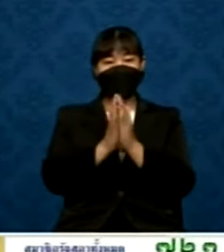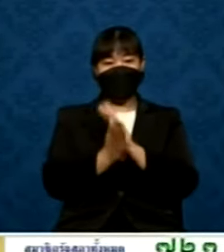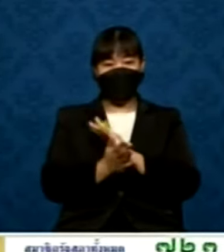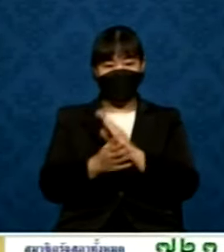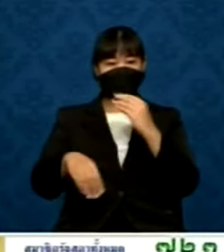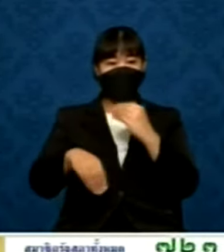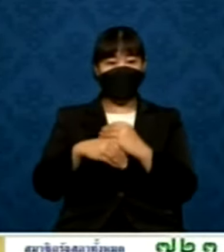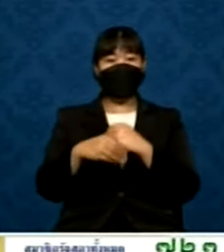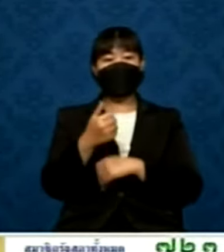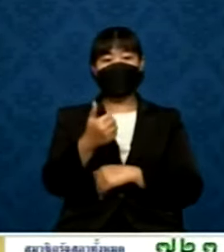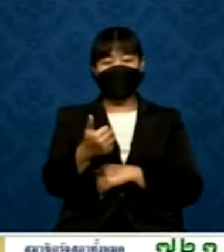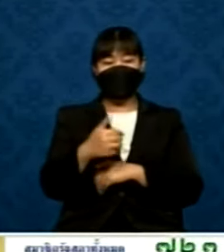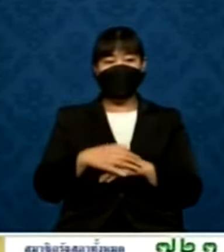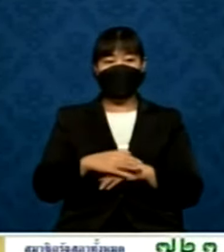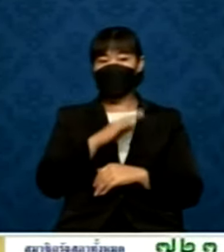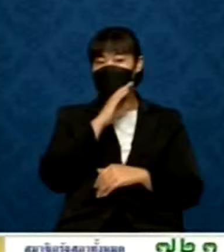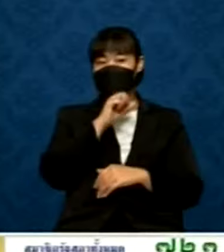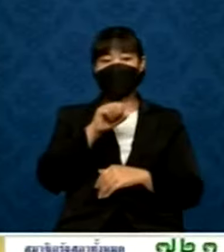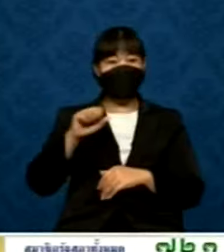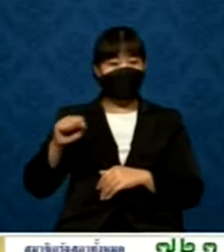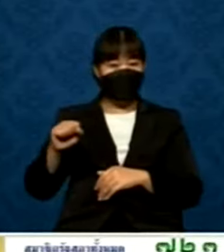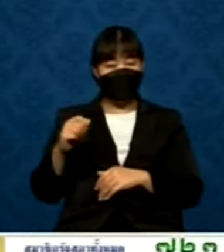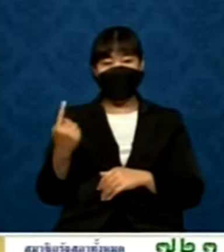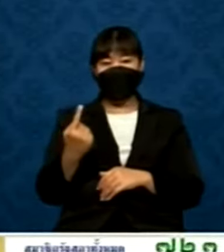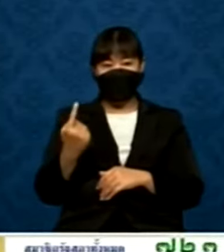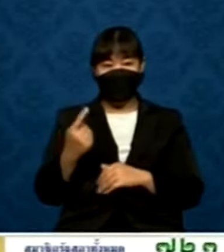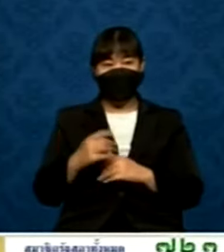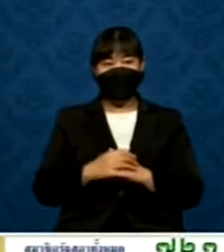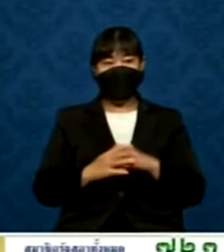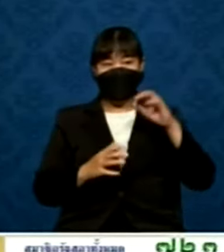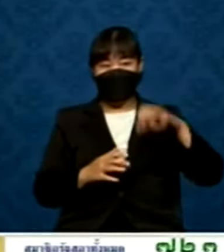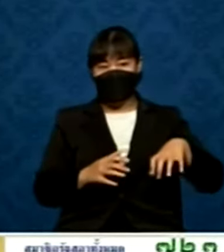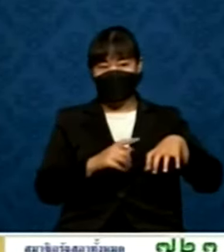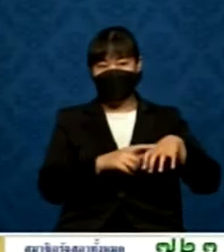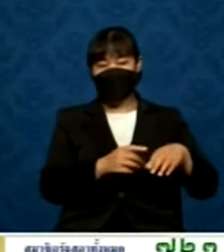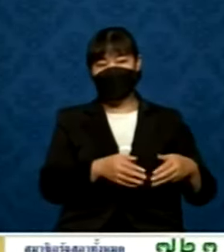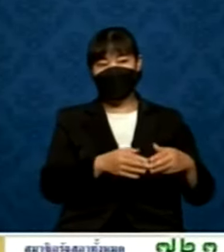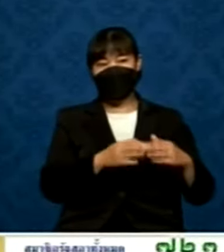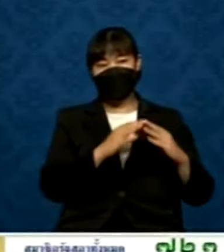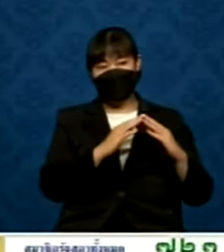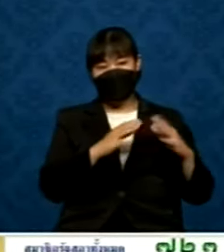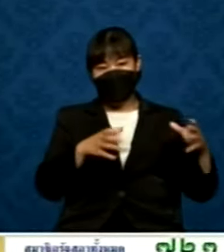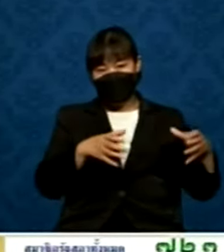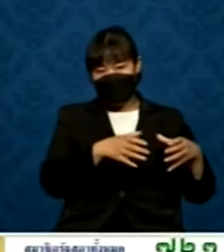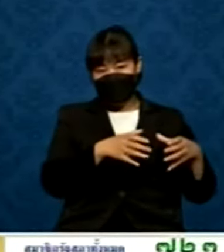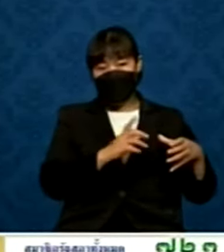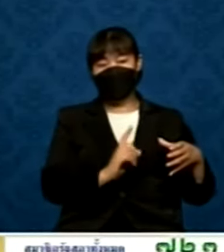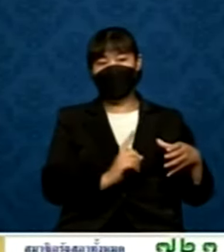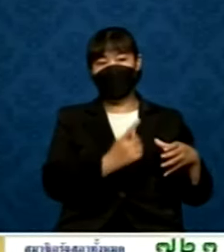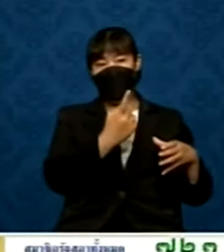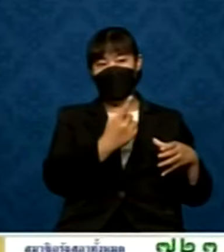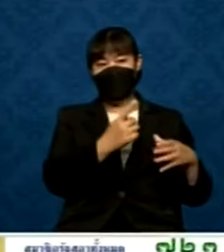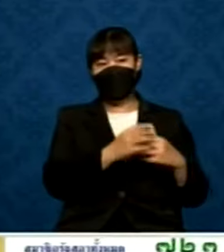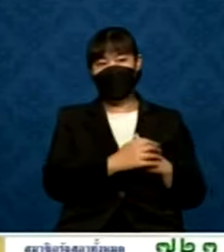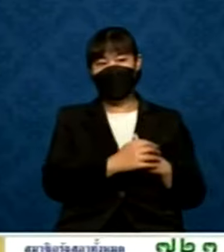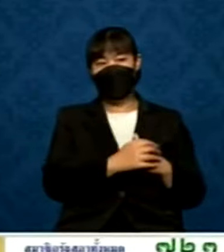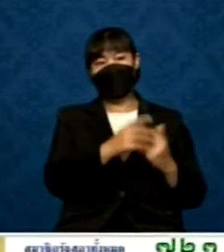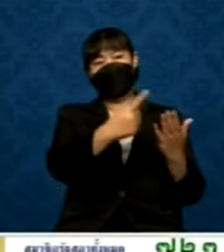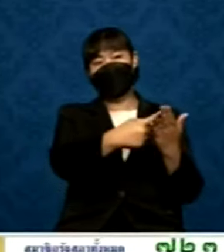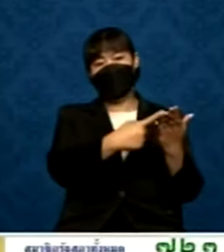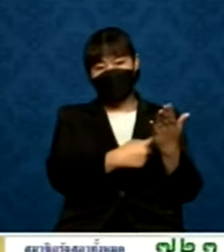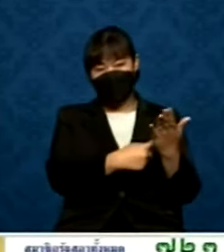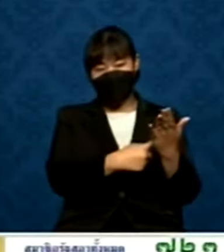ทศไทยเป็นสภาเดี่ยวเราอาจจะสร้างอีกสักสภาหนึ่งแต่ไม่ใช่อยู่ในกระบวนการนิติบัญญัตินะครับเป็นสภาที่ปรึกษาเหมือนที่รัฐธร